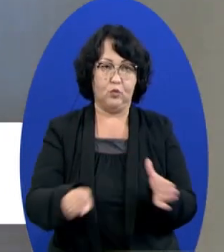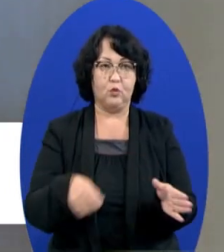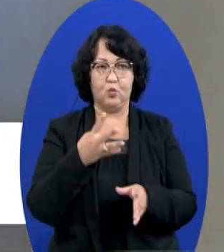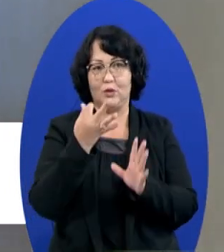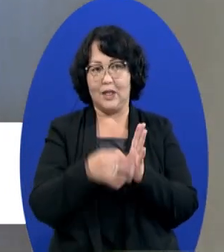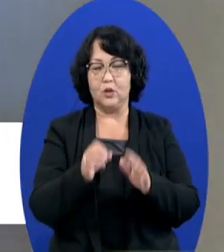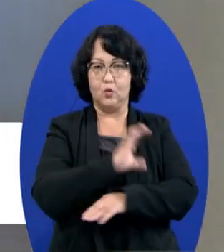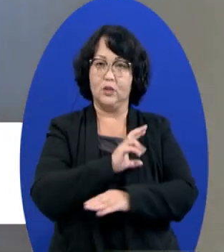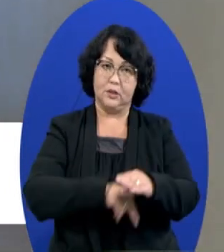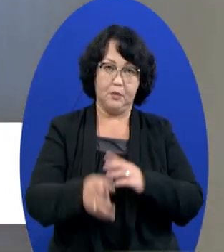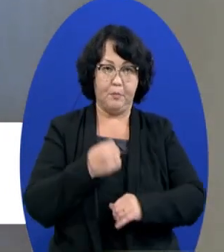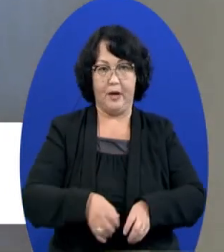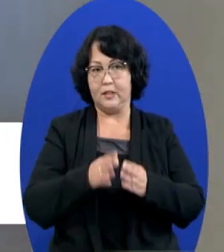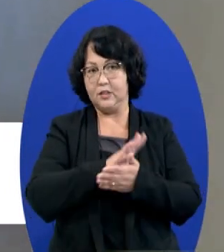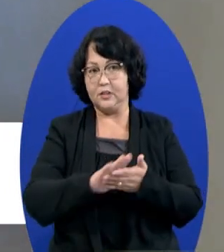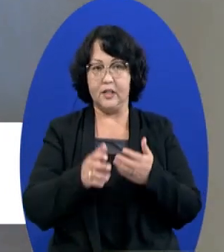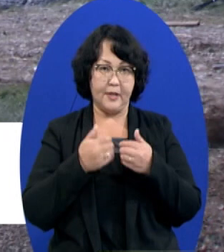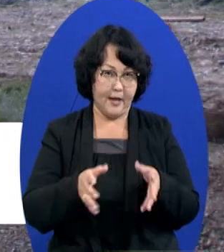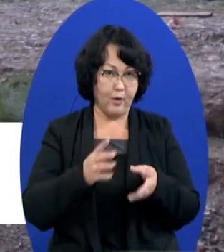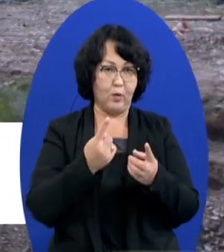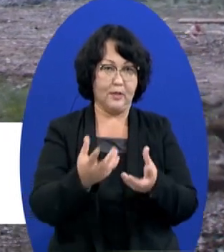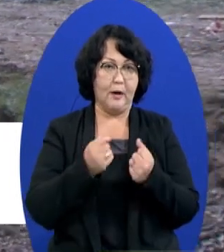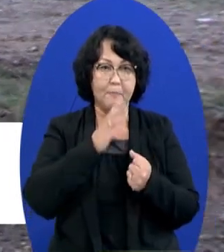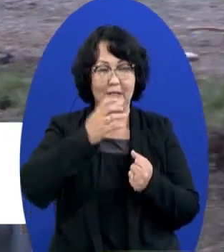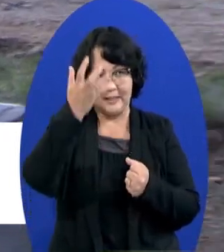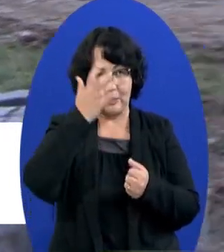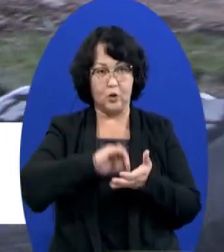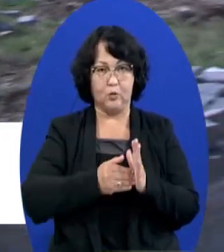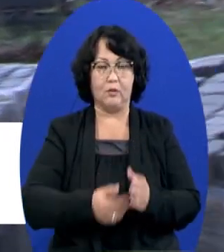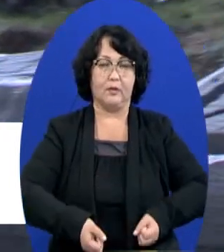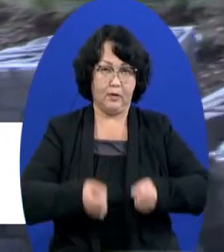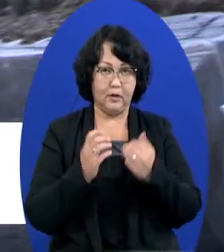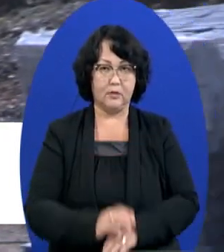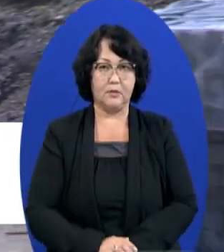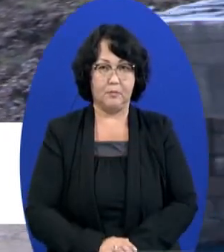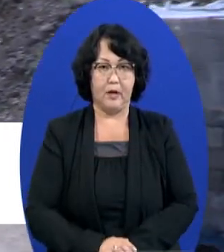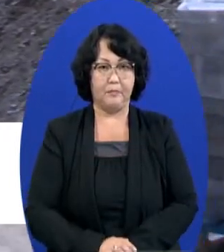орчим сургууль цэцэрлэгийн барилгыг шинээр ашиглалтанд хүлээж авахар засгийн газраас төлөвлөгөө гаргасан.